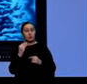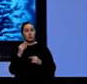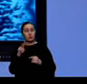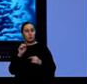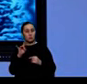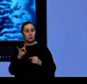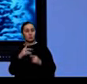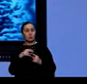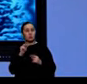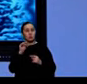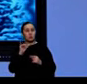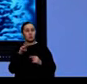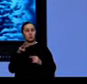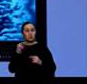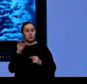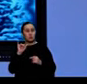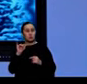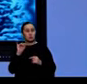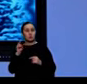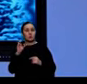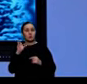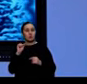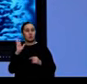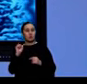Qushlar. Chumchuq, sava.